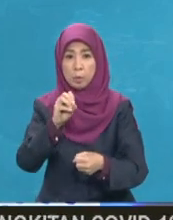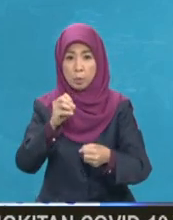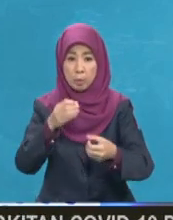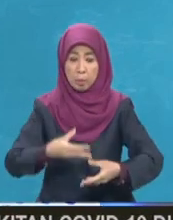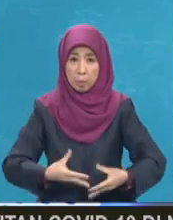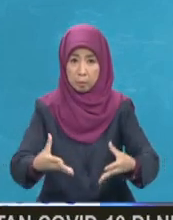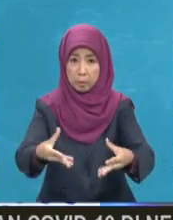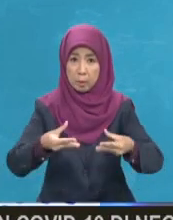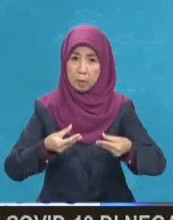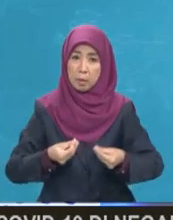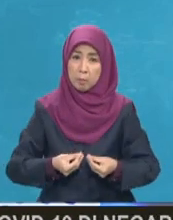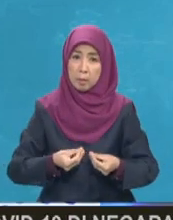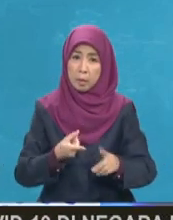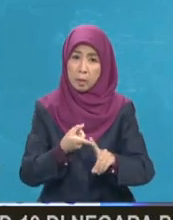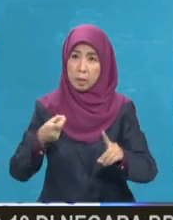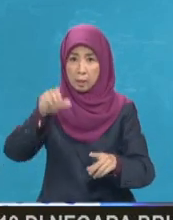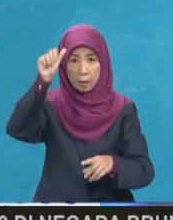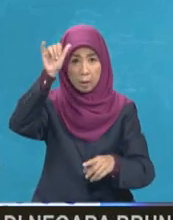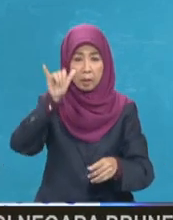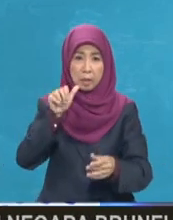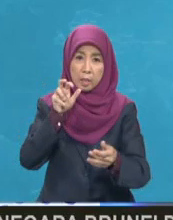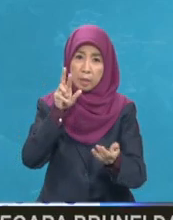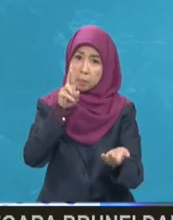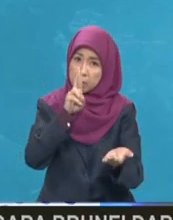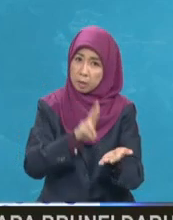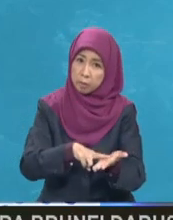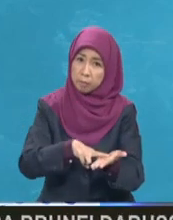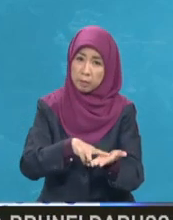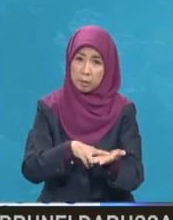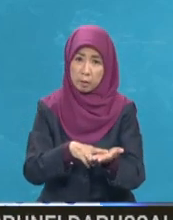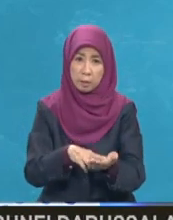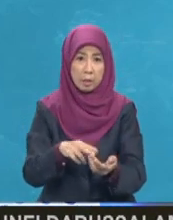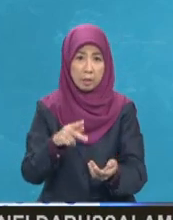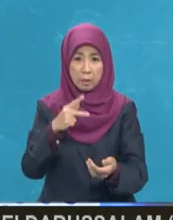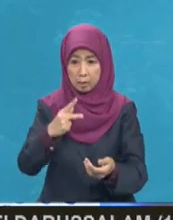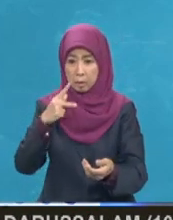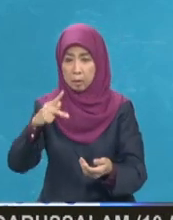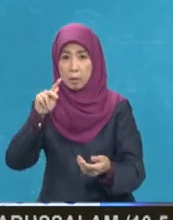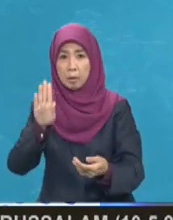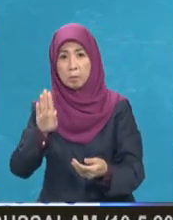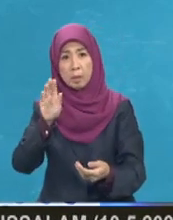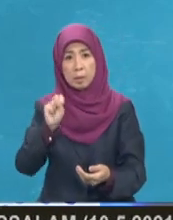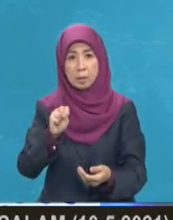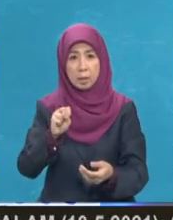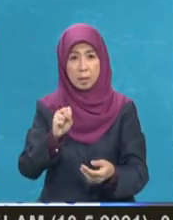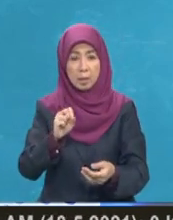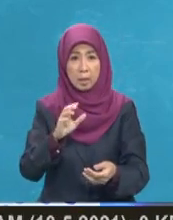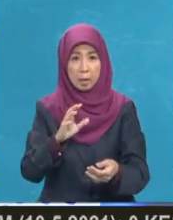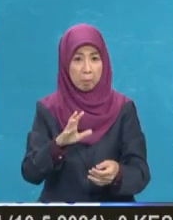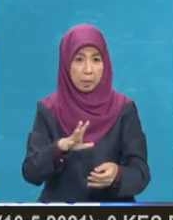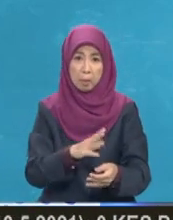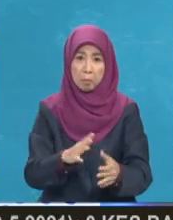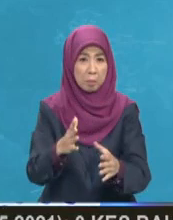penerima terdiri daripada anak-anak yatim yang berdaftar dengan Kementerian Kebudayaan belia dan sukan yang mendapat keputusan